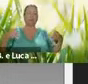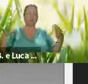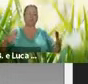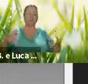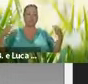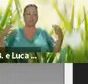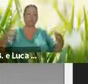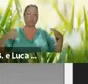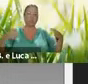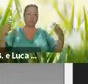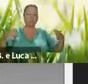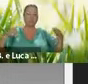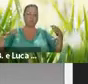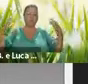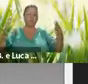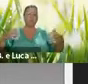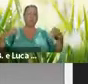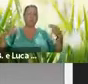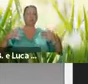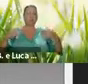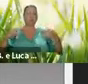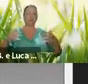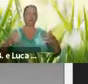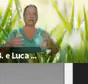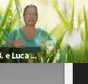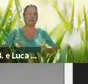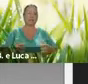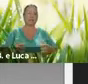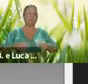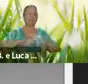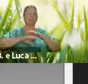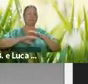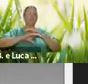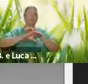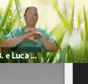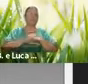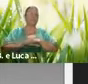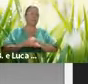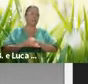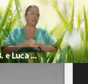con tutte le informazioni, con tutta questa, diciamo,